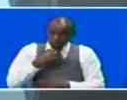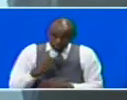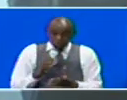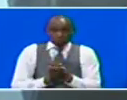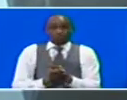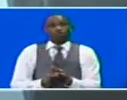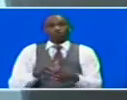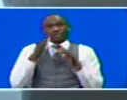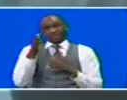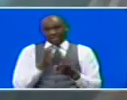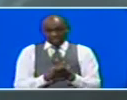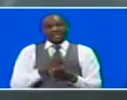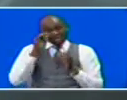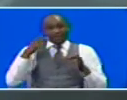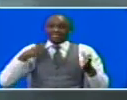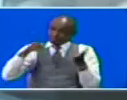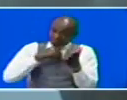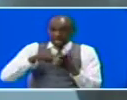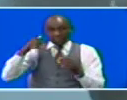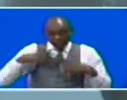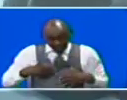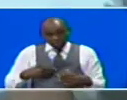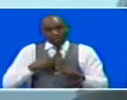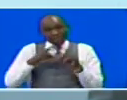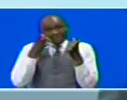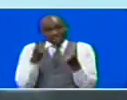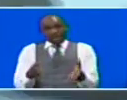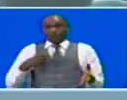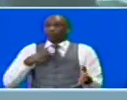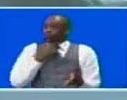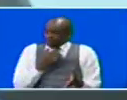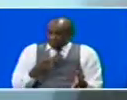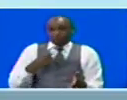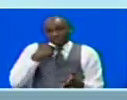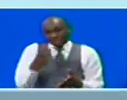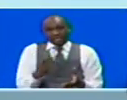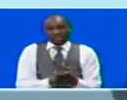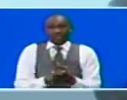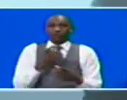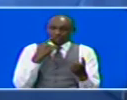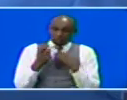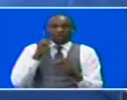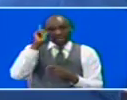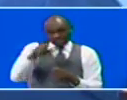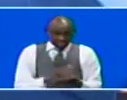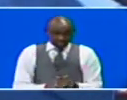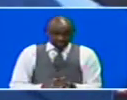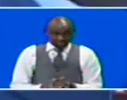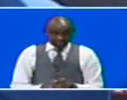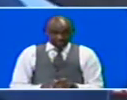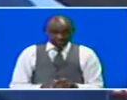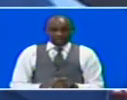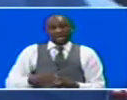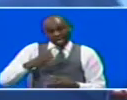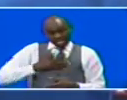wametukosea ama tumewakosea. Lakini sasa tujiengage na sisi tutaongea baadaye. Kazi yetu ni kujaza